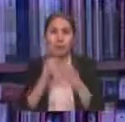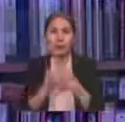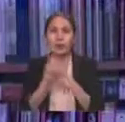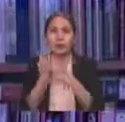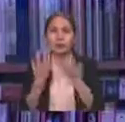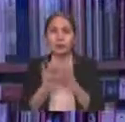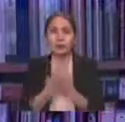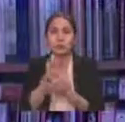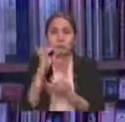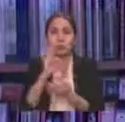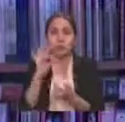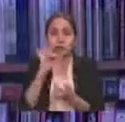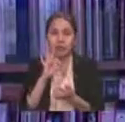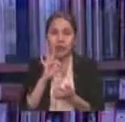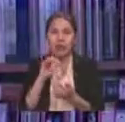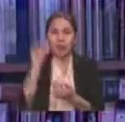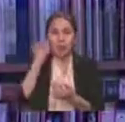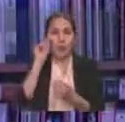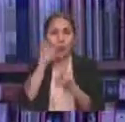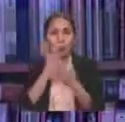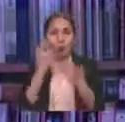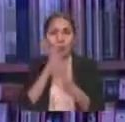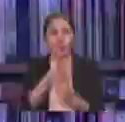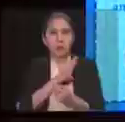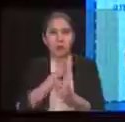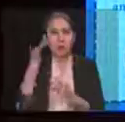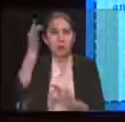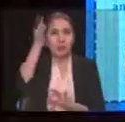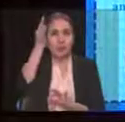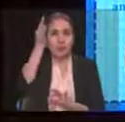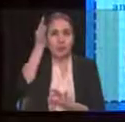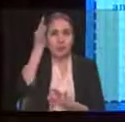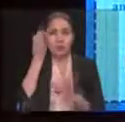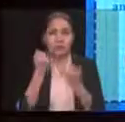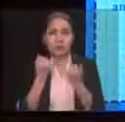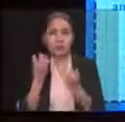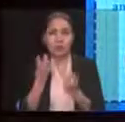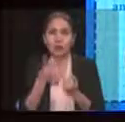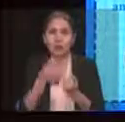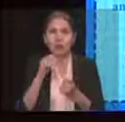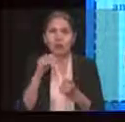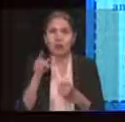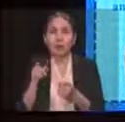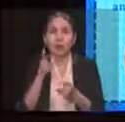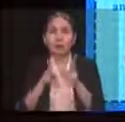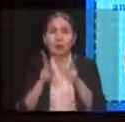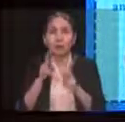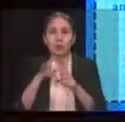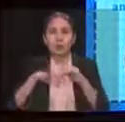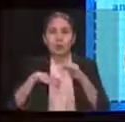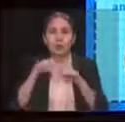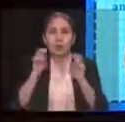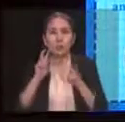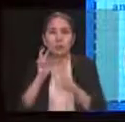kelib chiqqanligi to'g'risida ma'lumot berganmiz. Esimizga olish uchun qani oshxonaga tajriba uchun